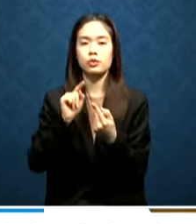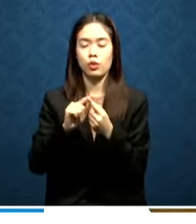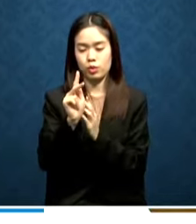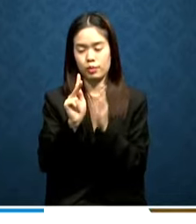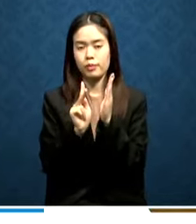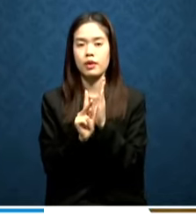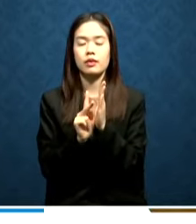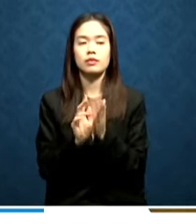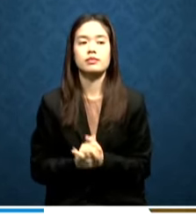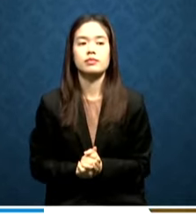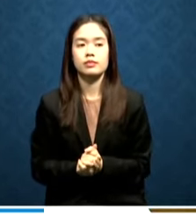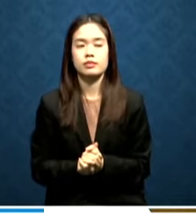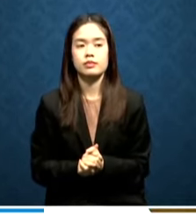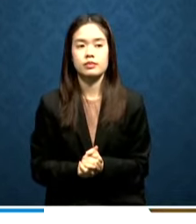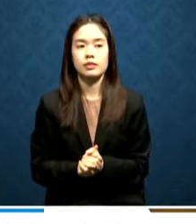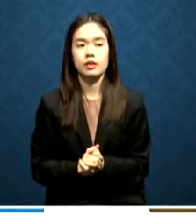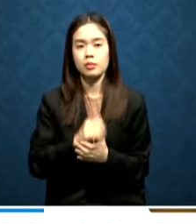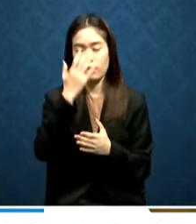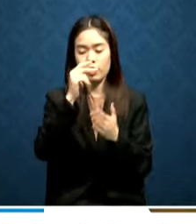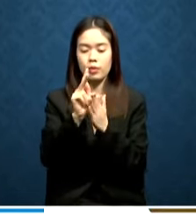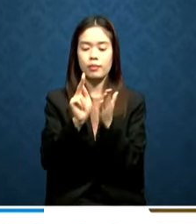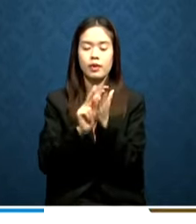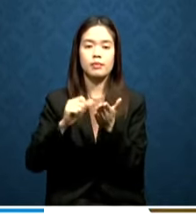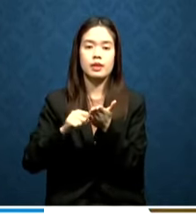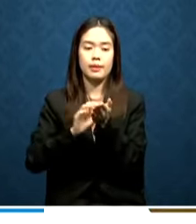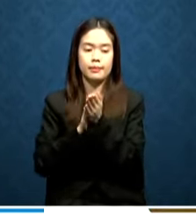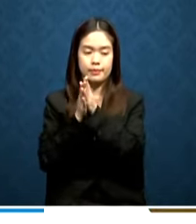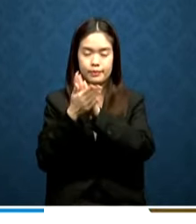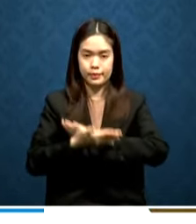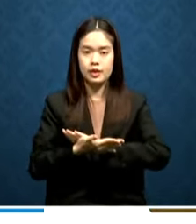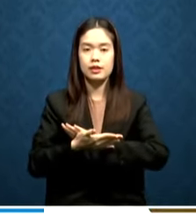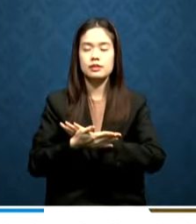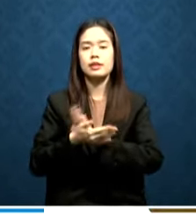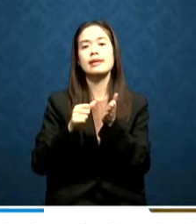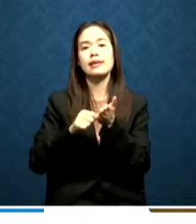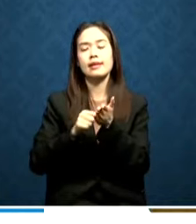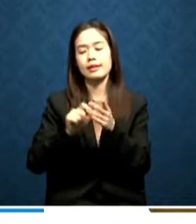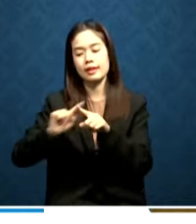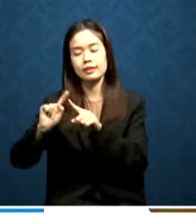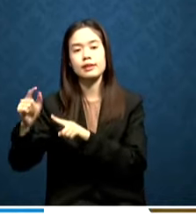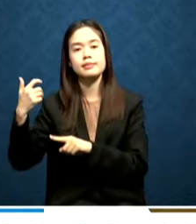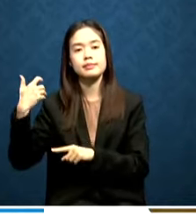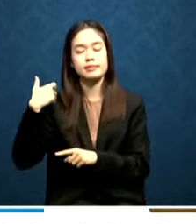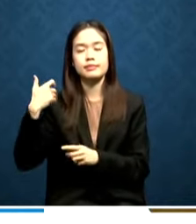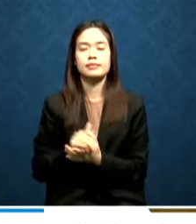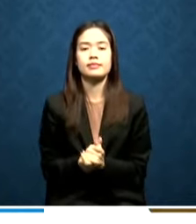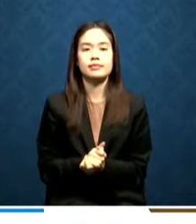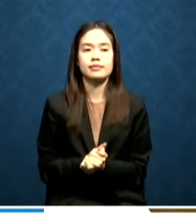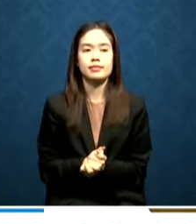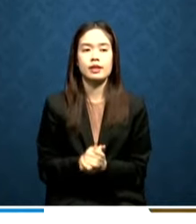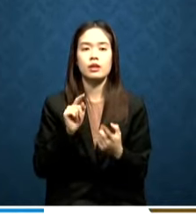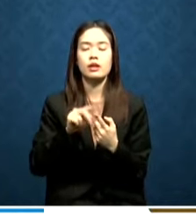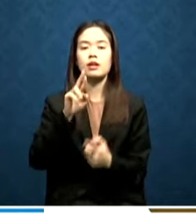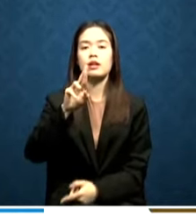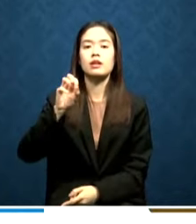ากนั้นมีการปฏิรูปกฎหมายในขั้นตอนการปฏิรูปแล้วมีการปรับปรุงแก้ไขโดยรัฐสภ